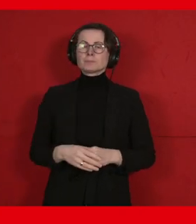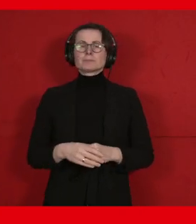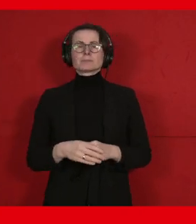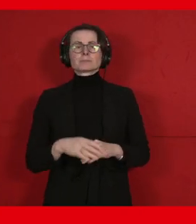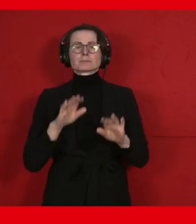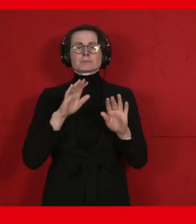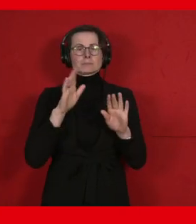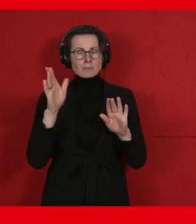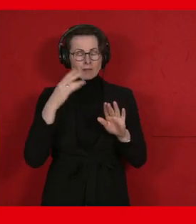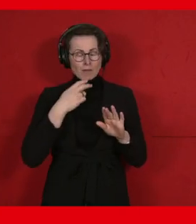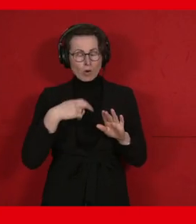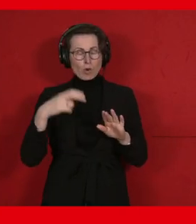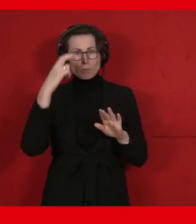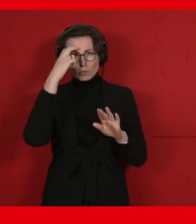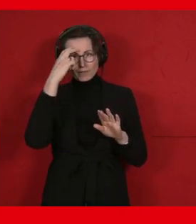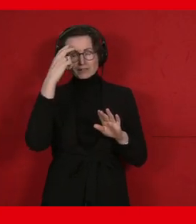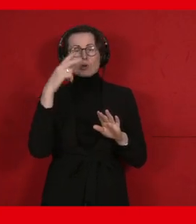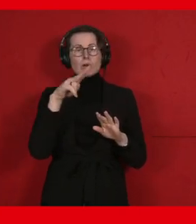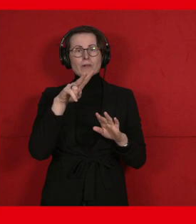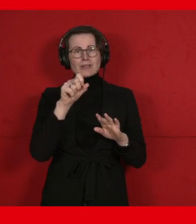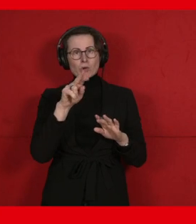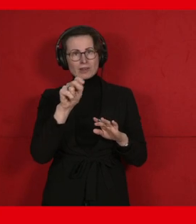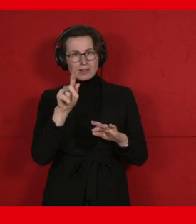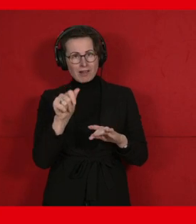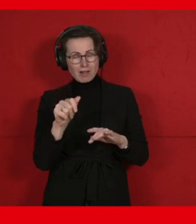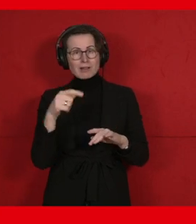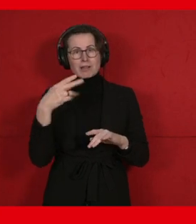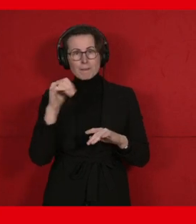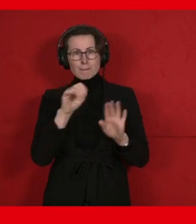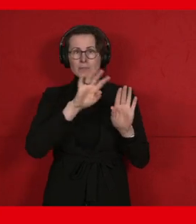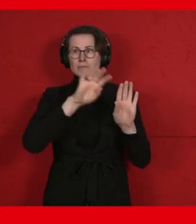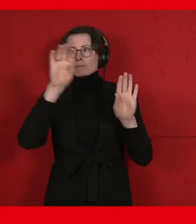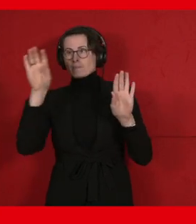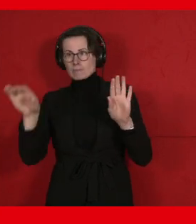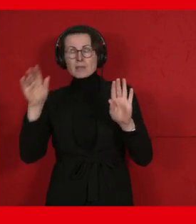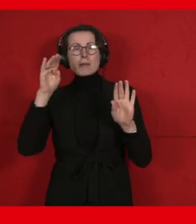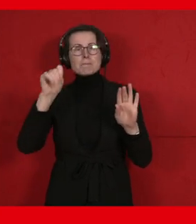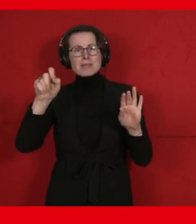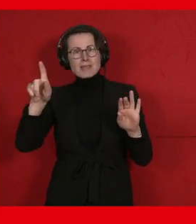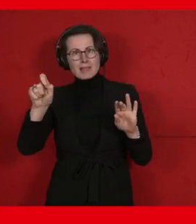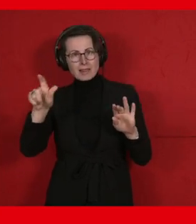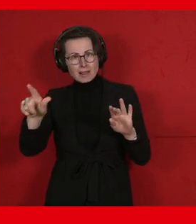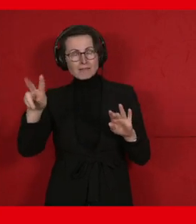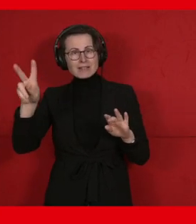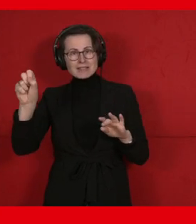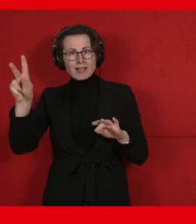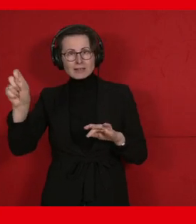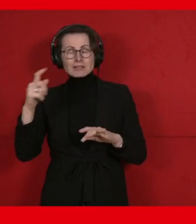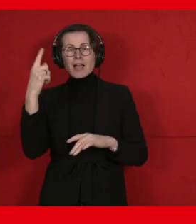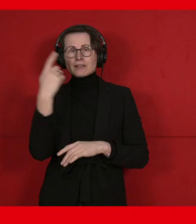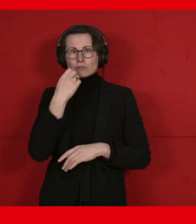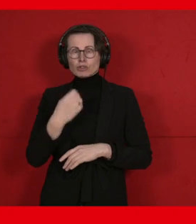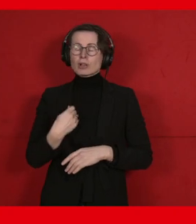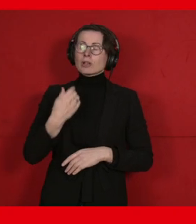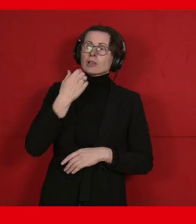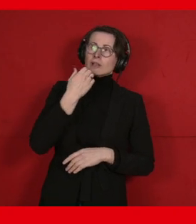Vielen Dank, Frau Professor Veronika Grimm, dass Sie da waren. Und Michael Vassiliadis, ein Wunsch. Ich wünsche mir, Olaf, dass du mit